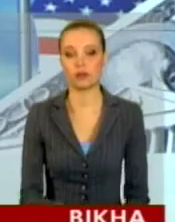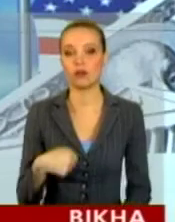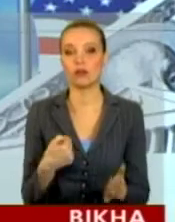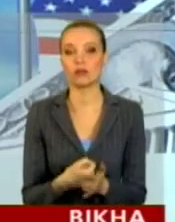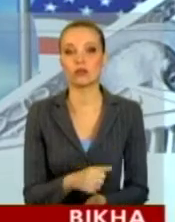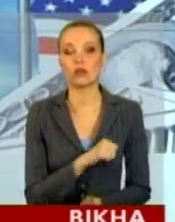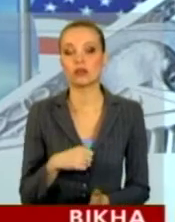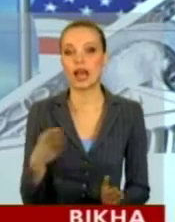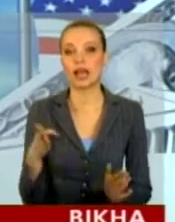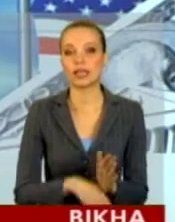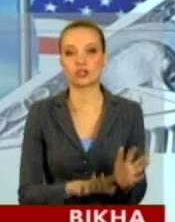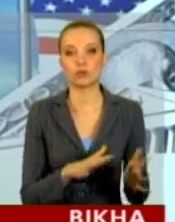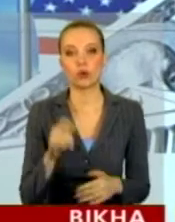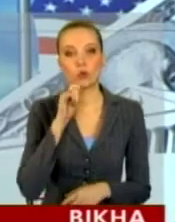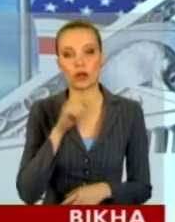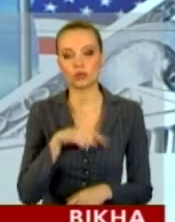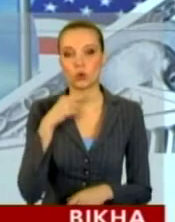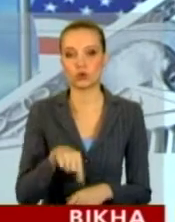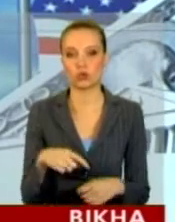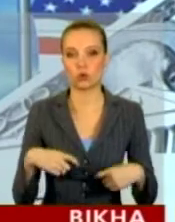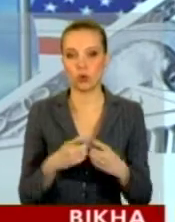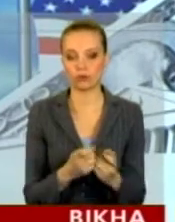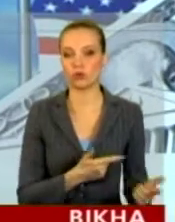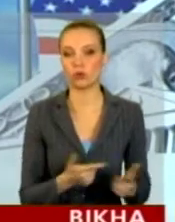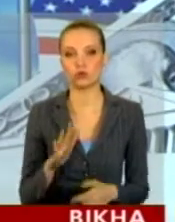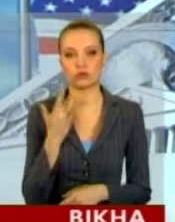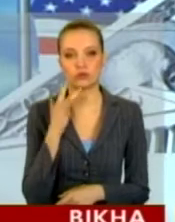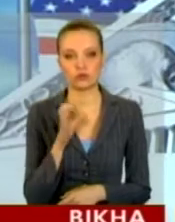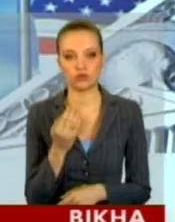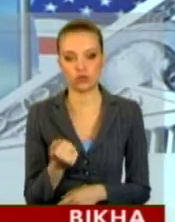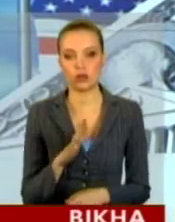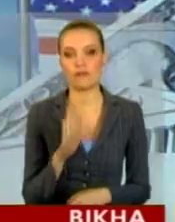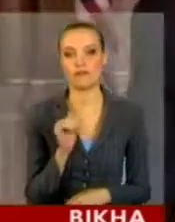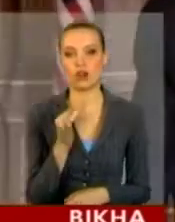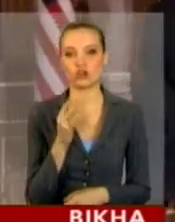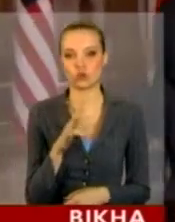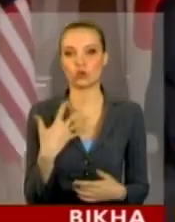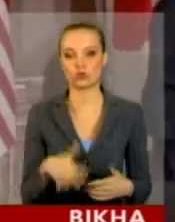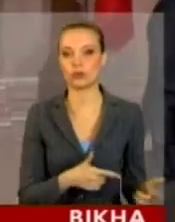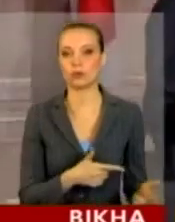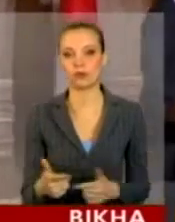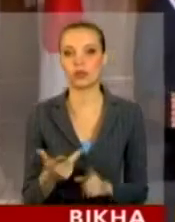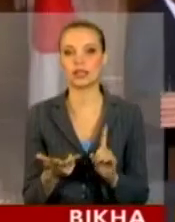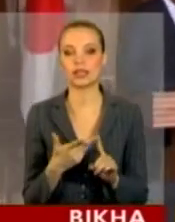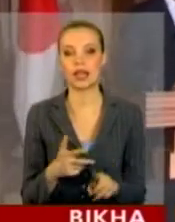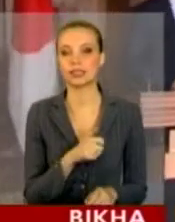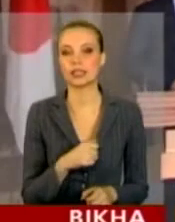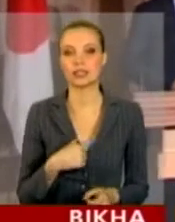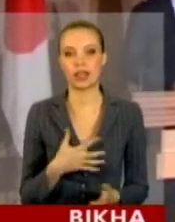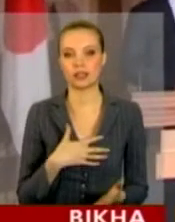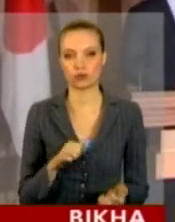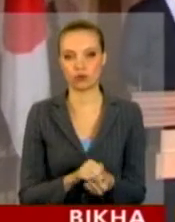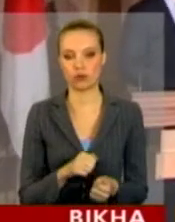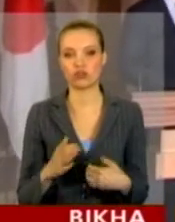До найгіршого перебігу українсько-російського конфлікту готується у Сполучених Штатах. У Вашингтоні вже підготували третій найсуворіший